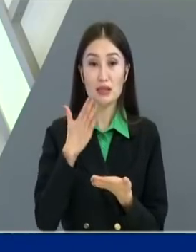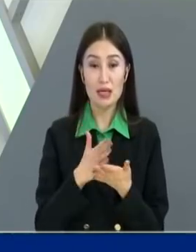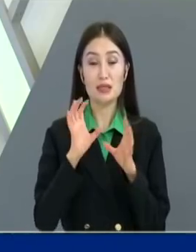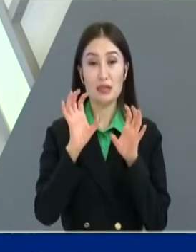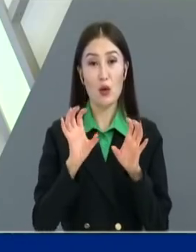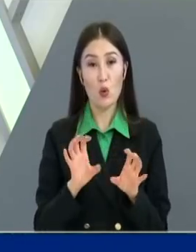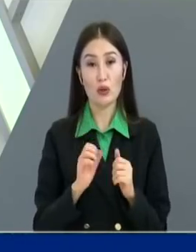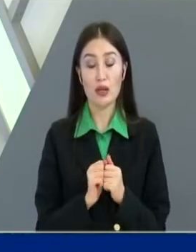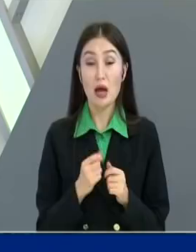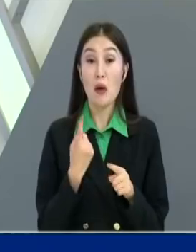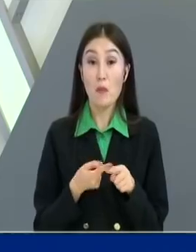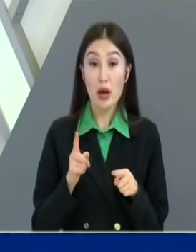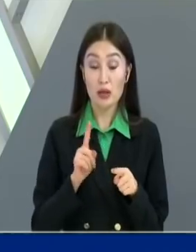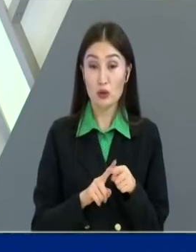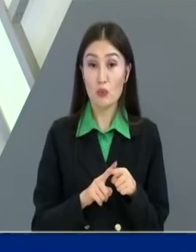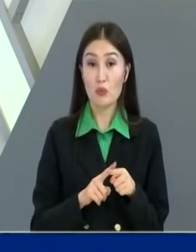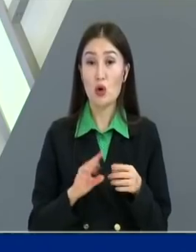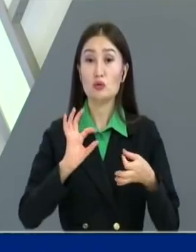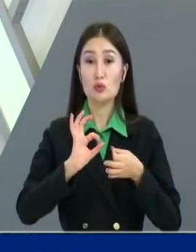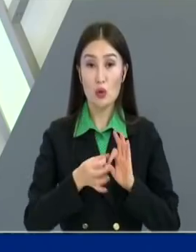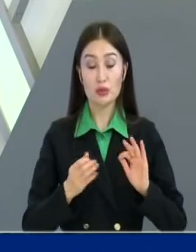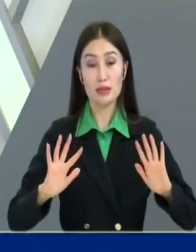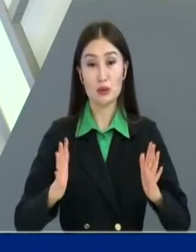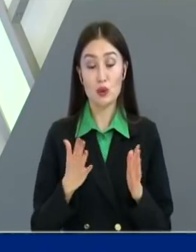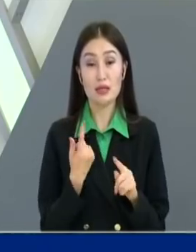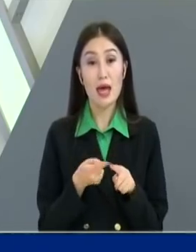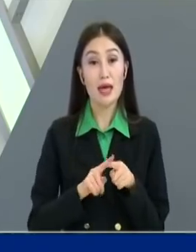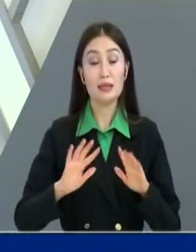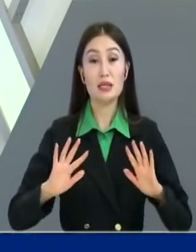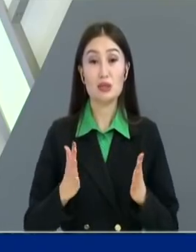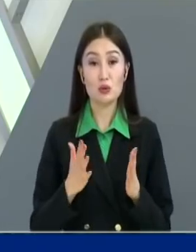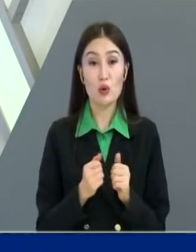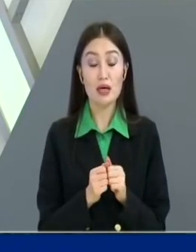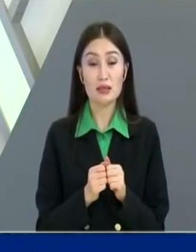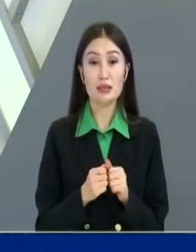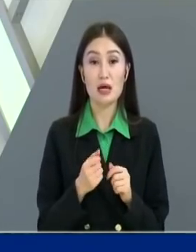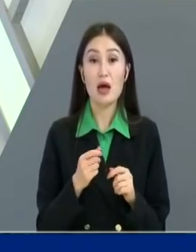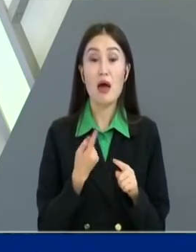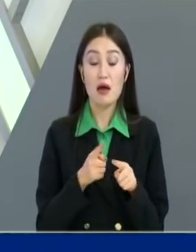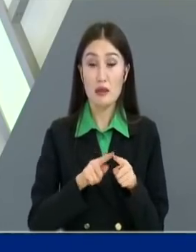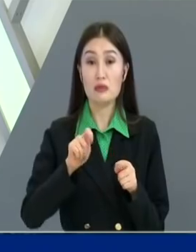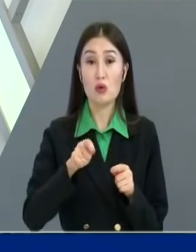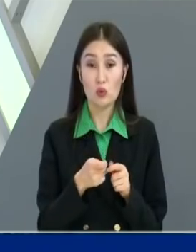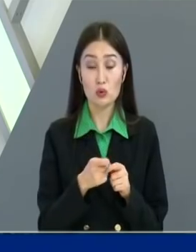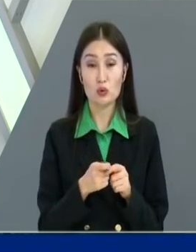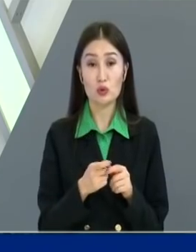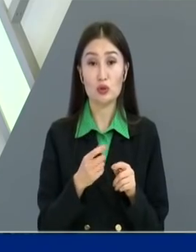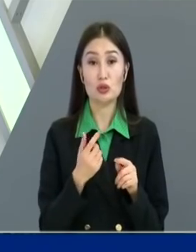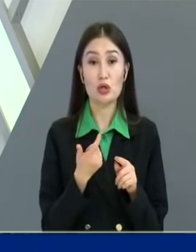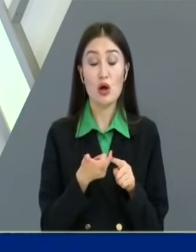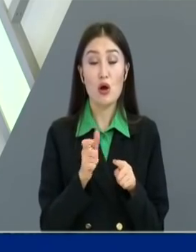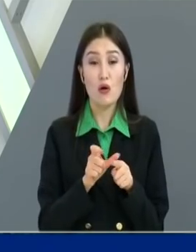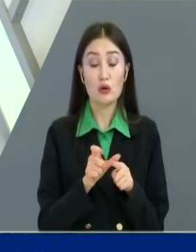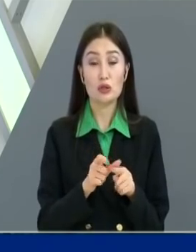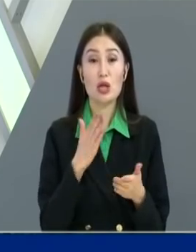работает закон. Поэтому вот это сложная ситуация. Эта ситуация, ее решение, этот ключ решения этой